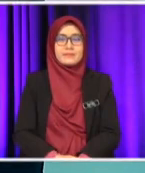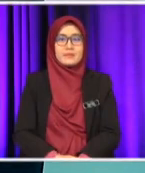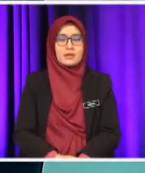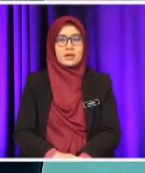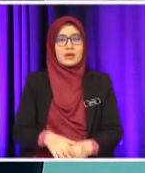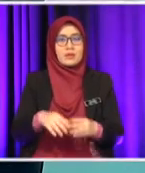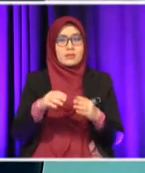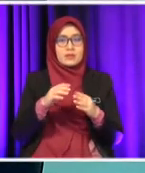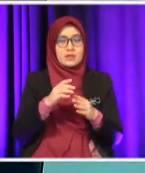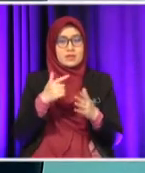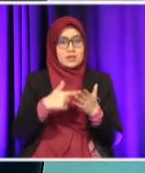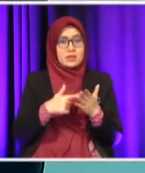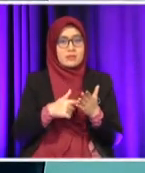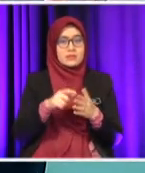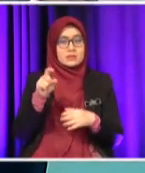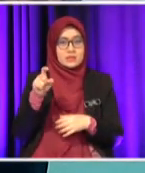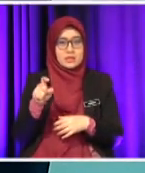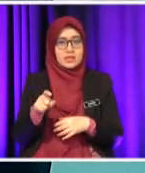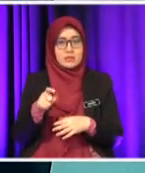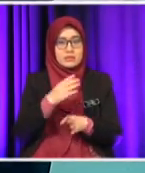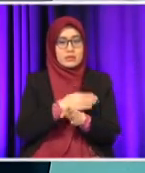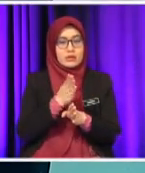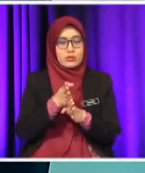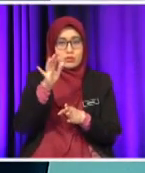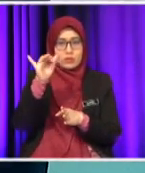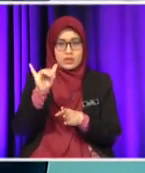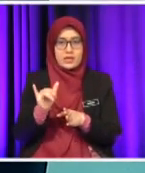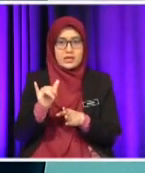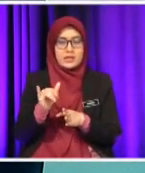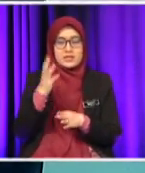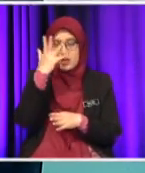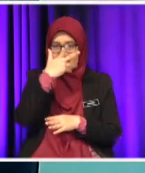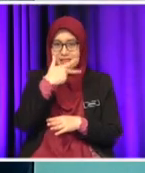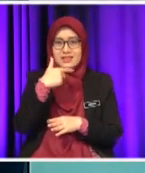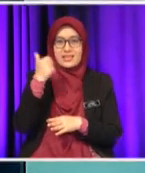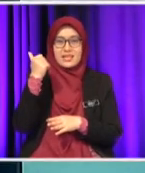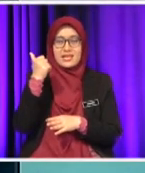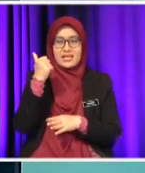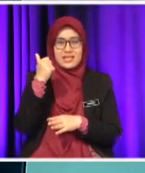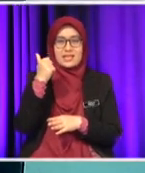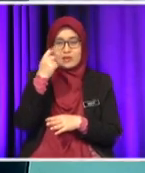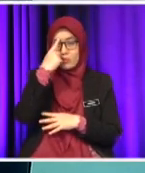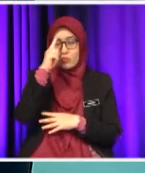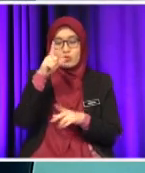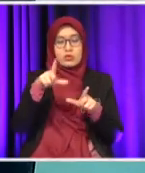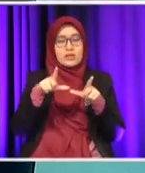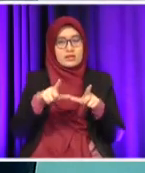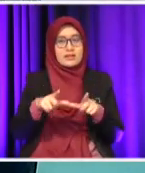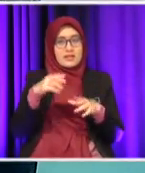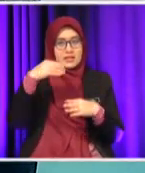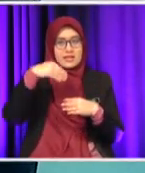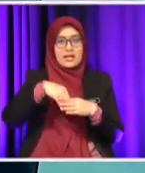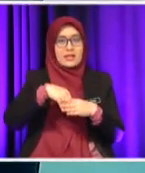kalau untuk menarik perhatian ya dalam rumah Bila kita menarik akan menarik perhatian dan